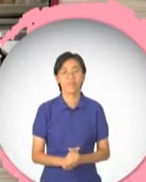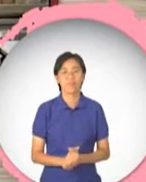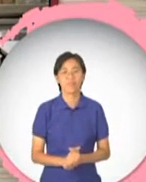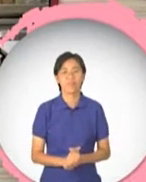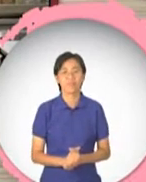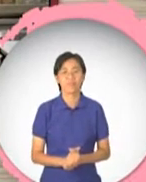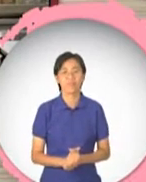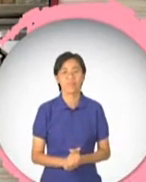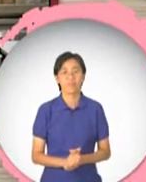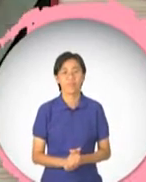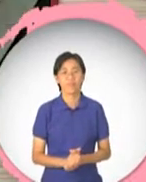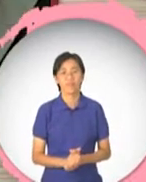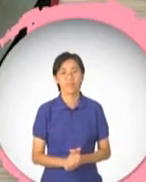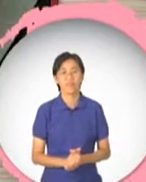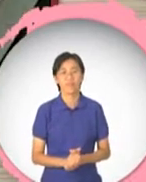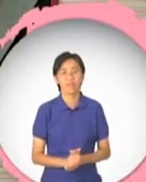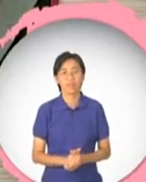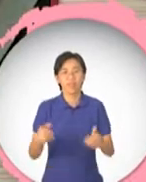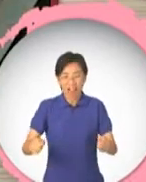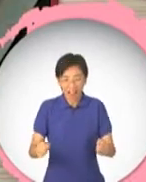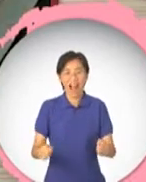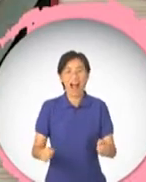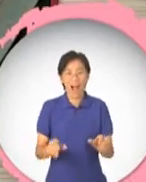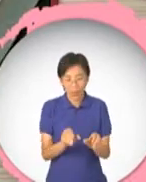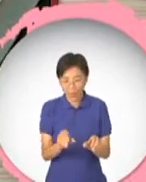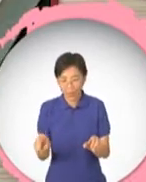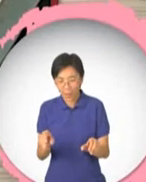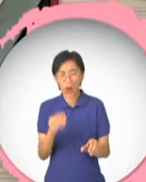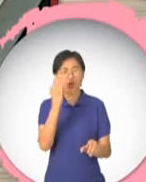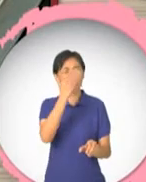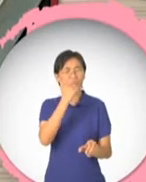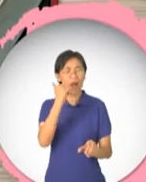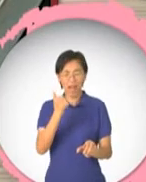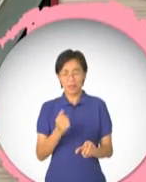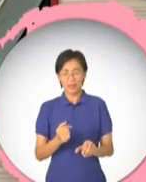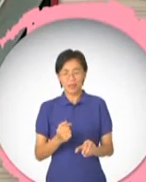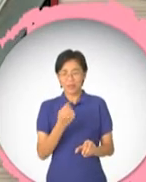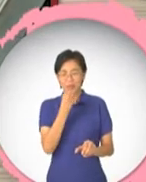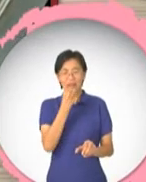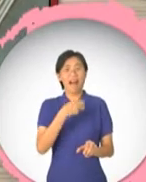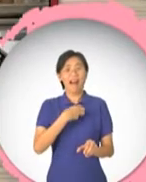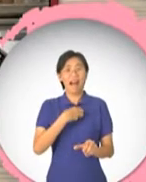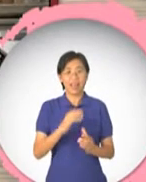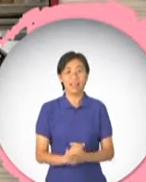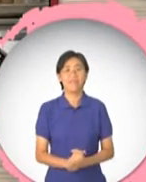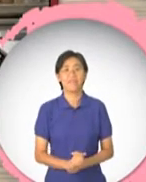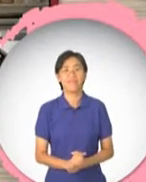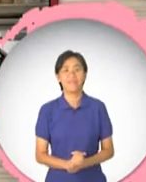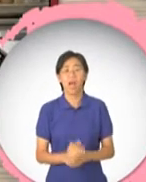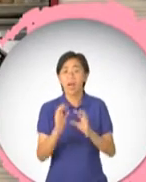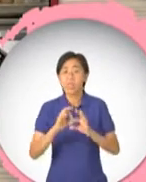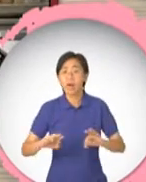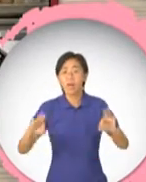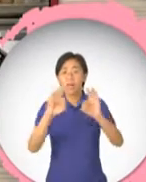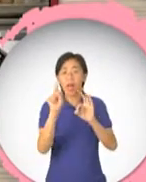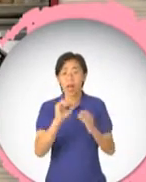าษซับน้ำมัน ครับนี่โอ้ยสีสวยน่ากินมากๆครับคุณผู้ชมครับครับอย่าลืมนะครับว่าสิ่งสำคัญ